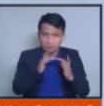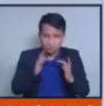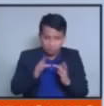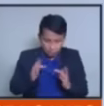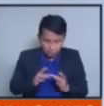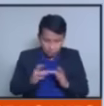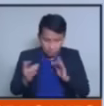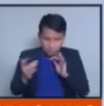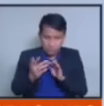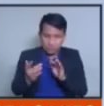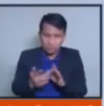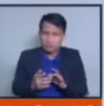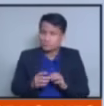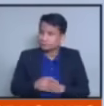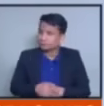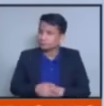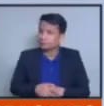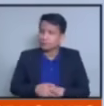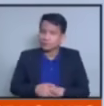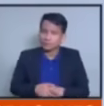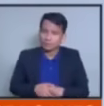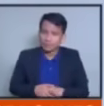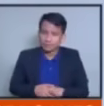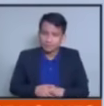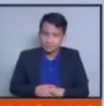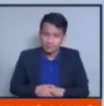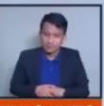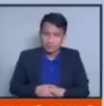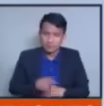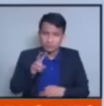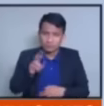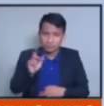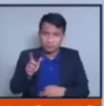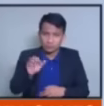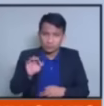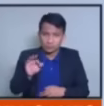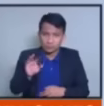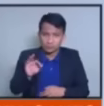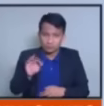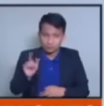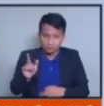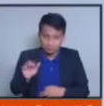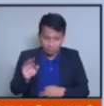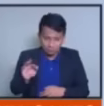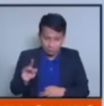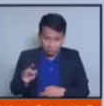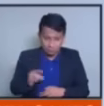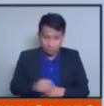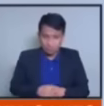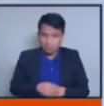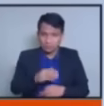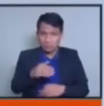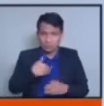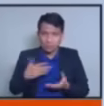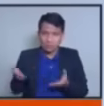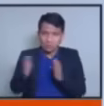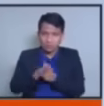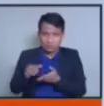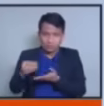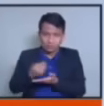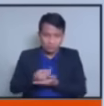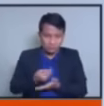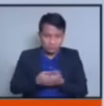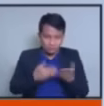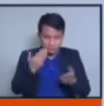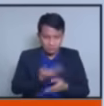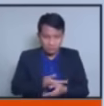noong March pa noon. Tapos sabi, itong 2019. Okay. Tapos nung humingi siya sa akin ng pera, sabi ko, ayaw mo sa akin?